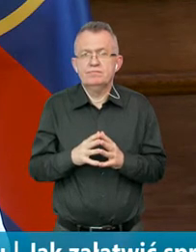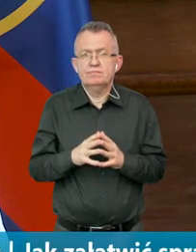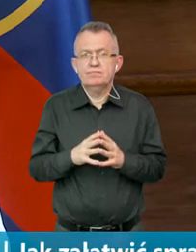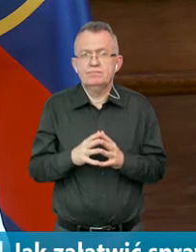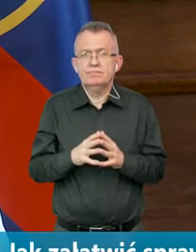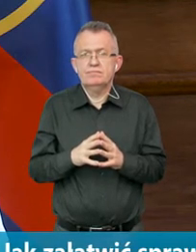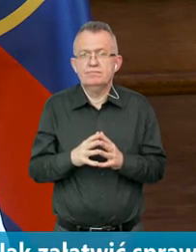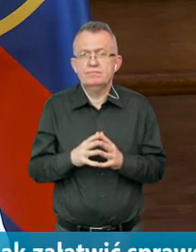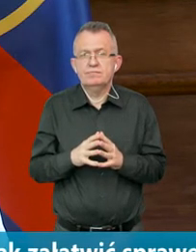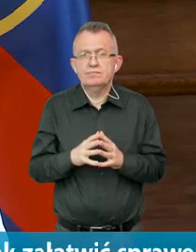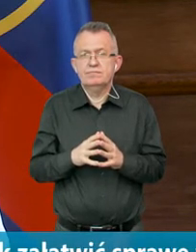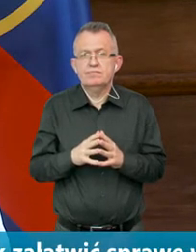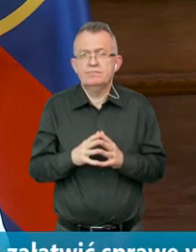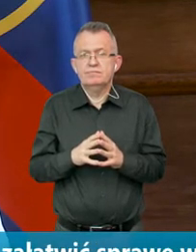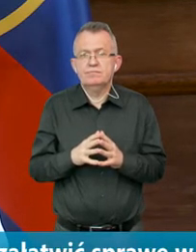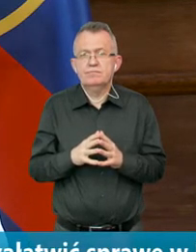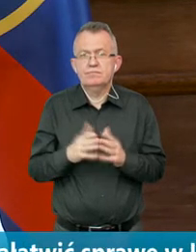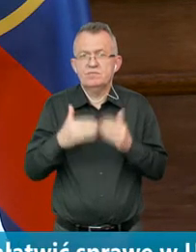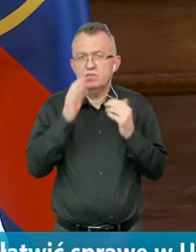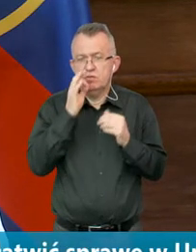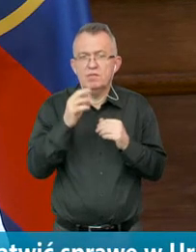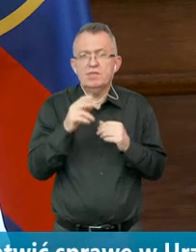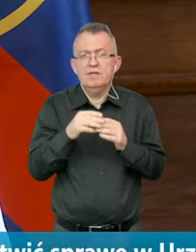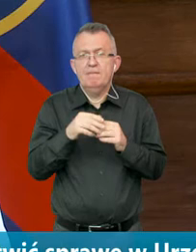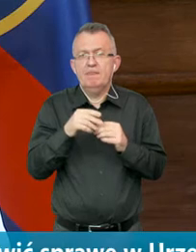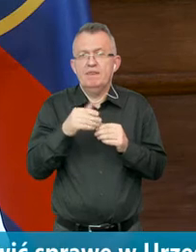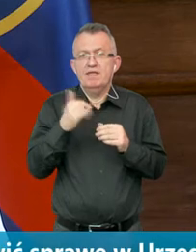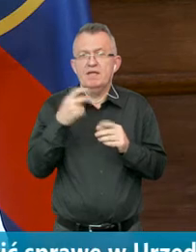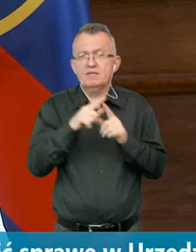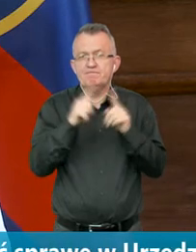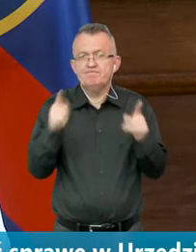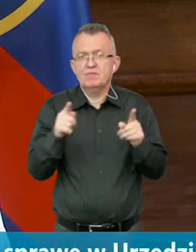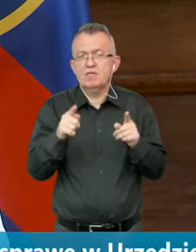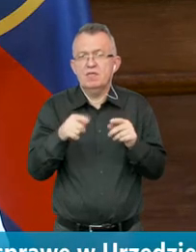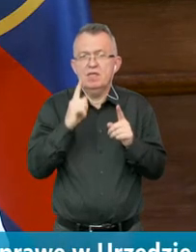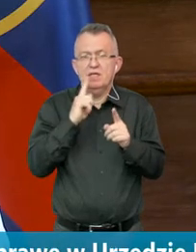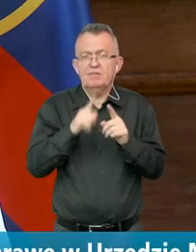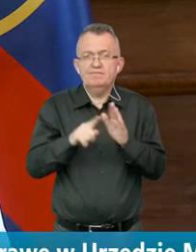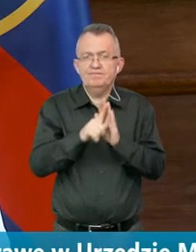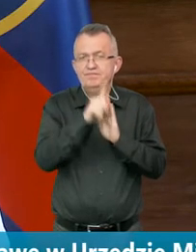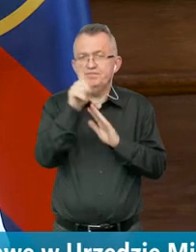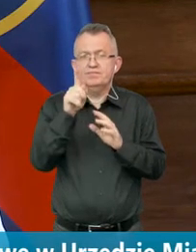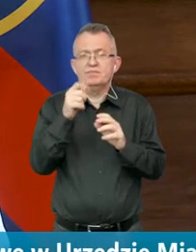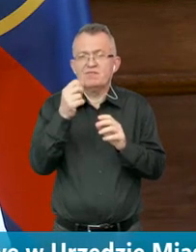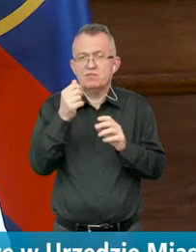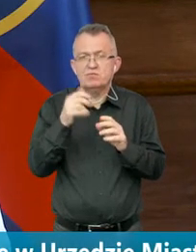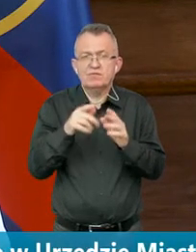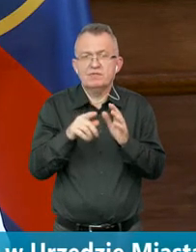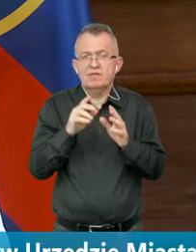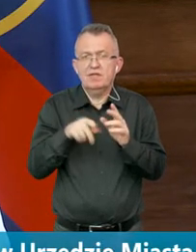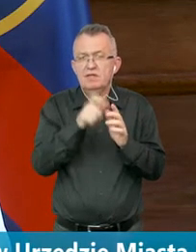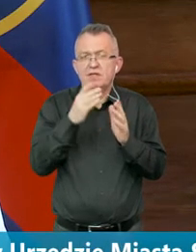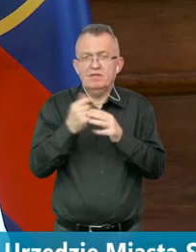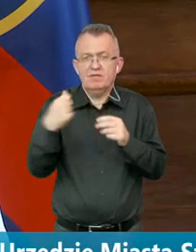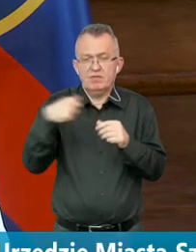Konto techniczne Kulma. Dzień dobry. Jakie są widełki czasowe realizacji trasy północnej w poszczególnych wariantach finansowych w przypadku uzyskania